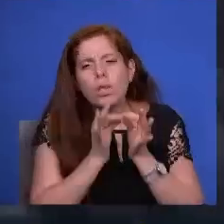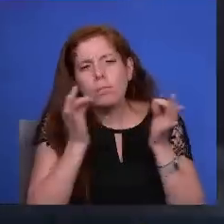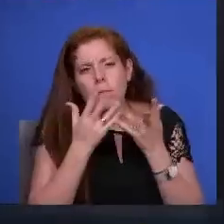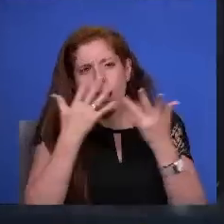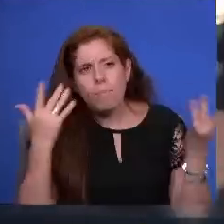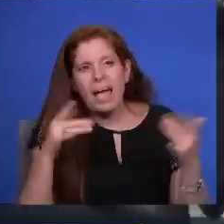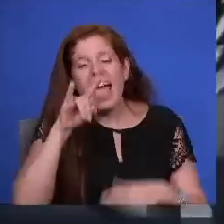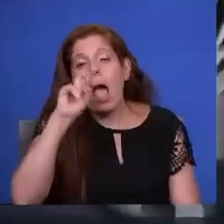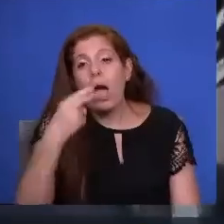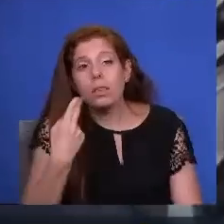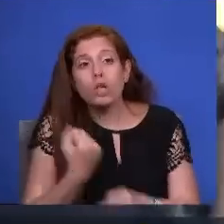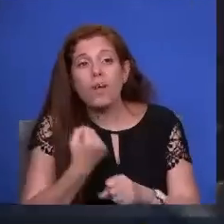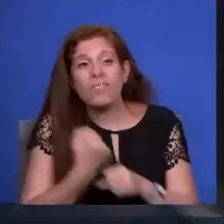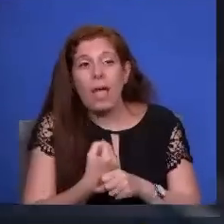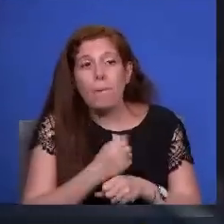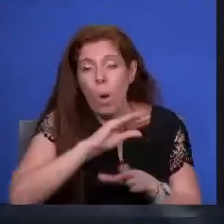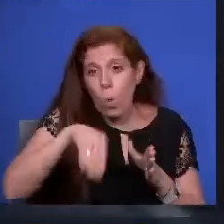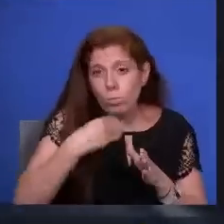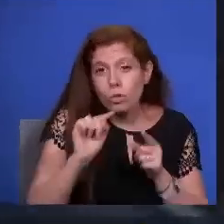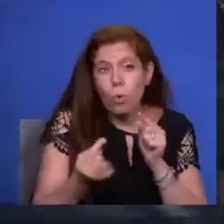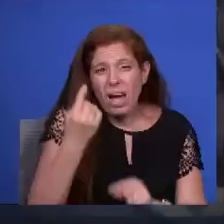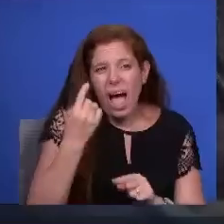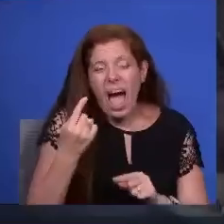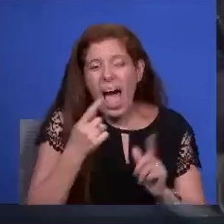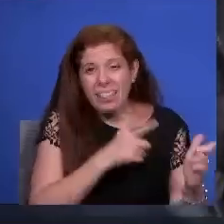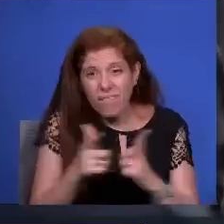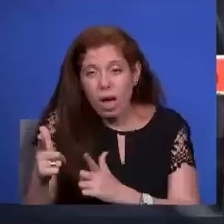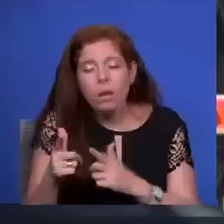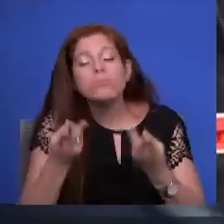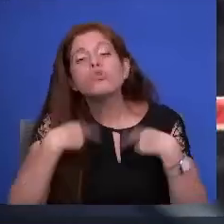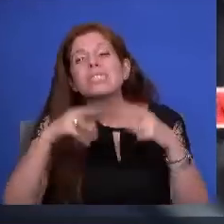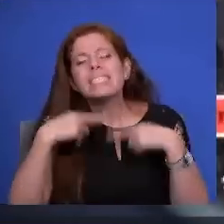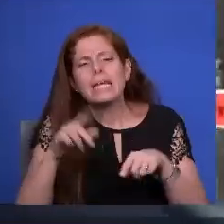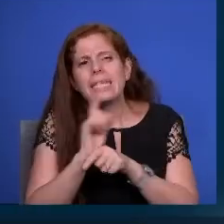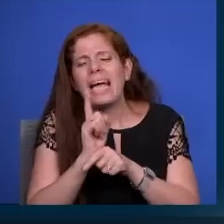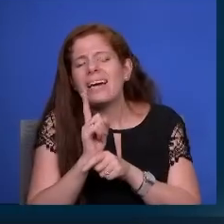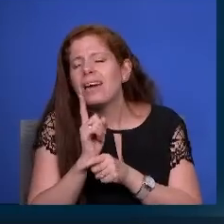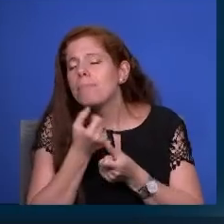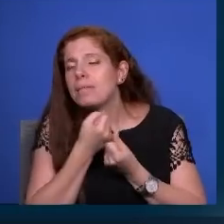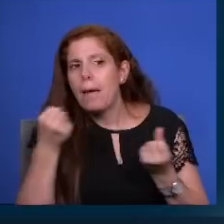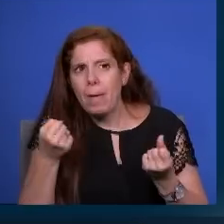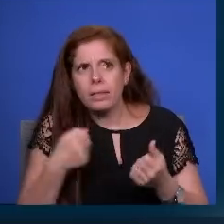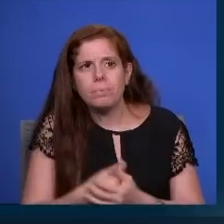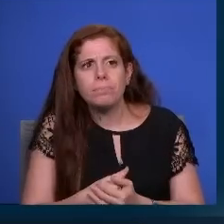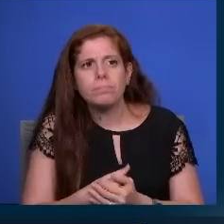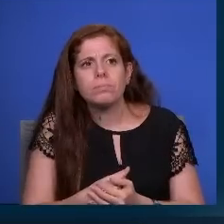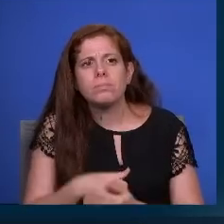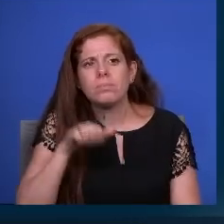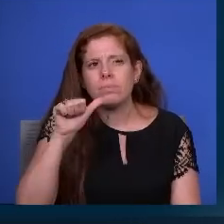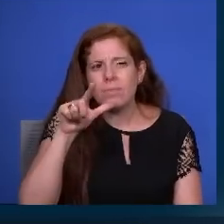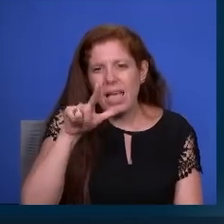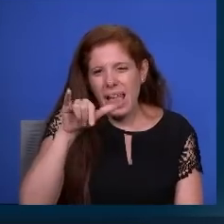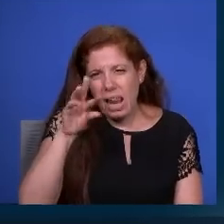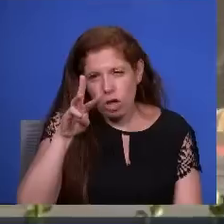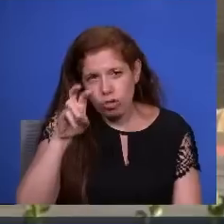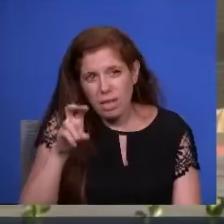חנה, שעבדה בחומוס אליהו שבו אירע הטבח, משחזרת הערב את הרגעים הדרמטיים כשהמחבלים פרצו למסעדה. אליש הזה אמור להיות המשמרת